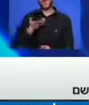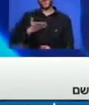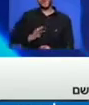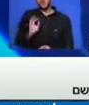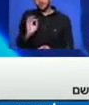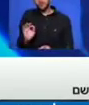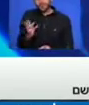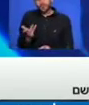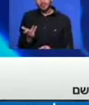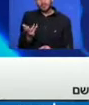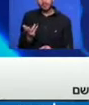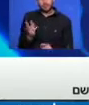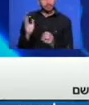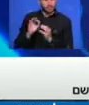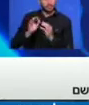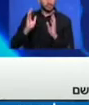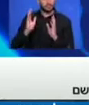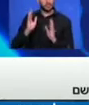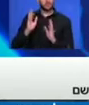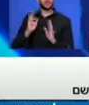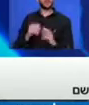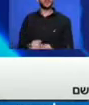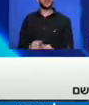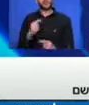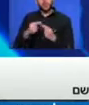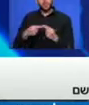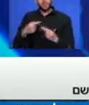כן, זה המורשת.